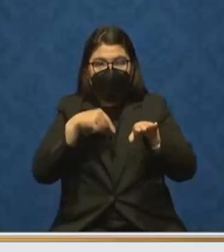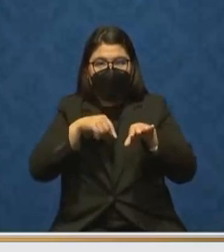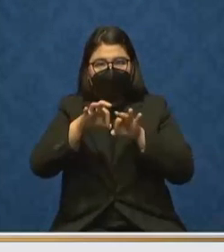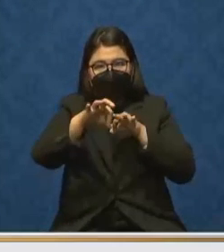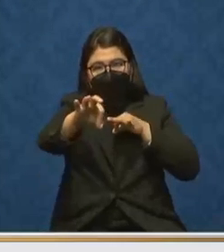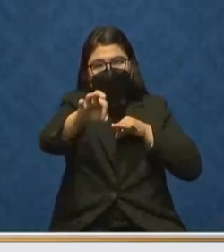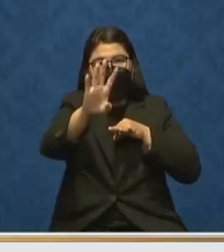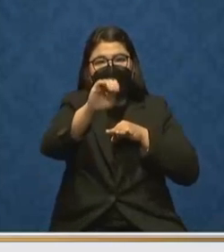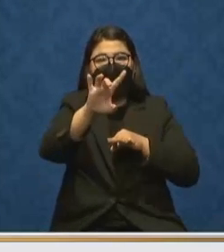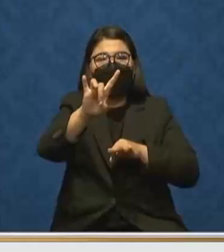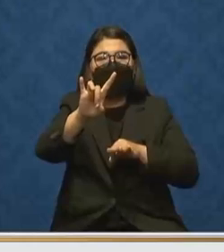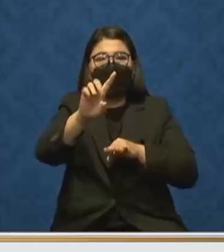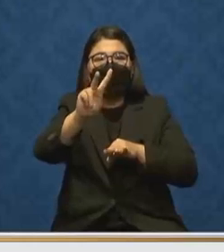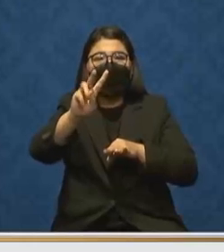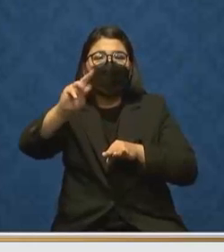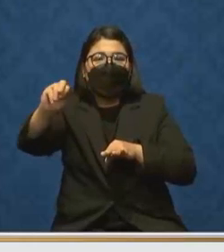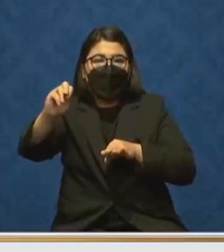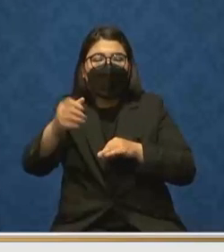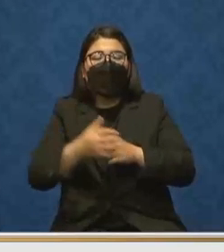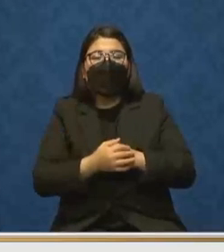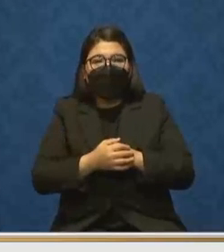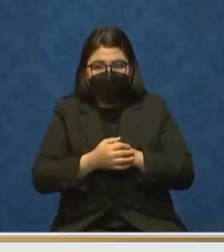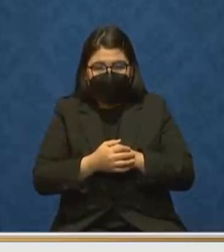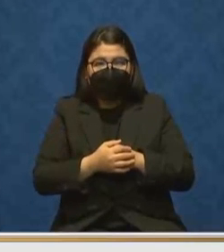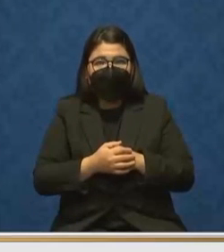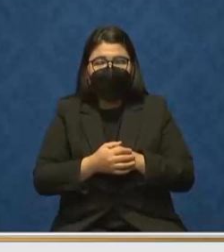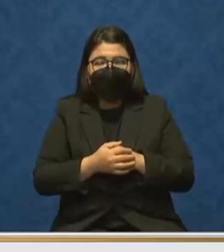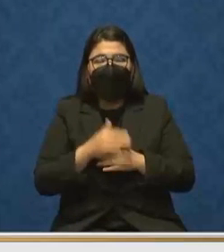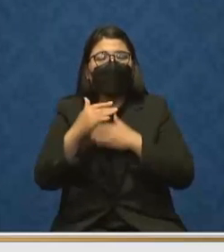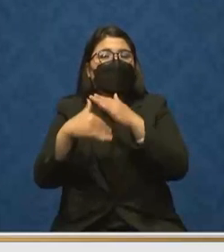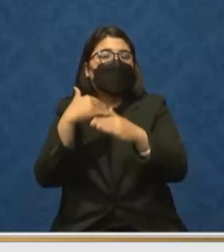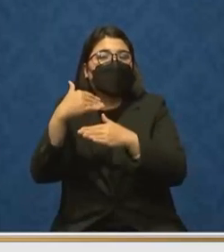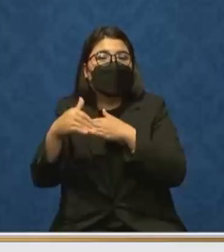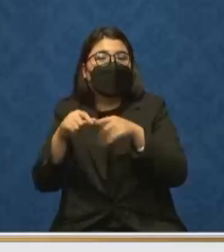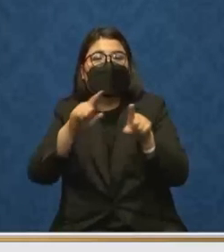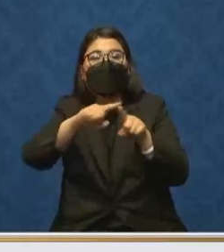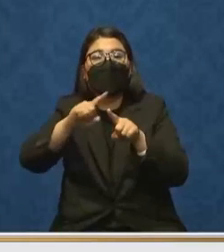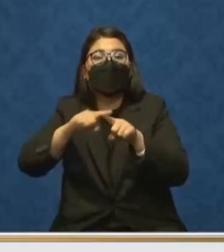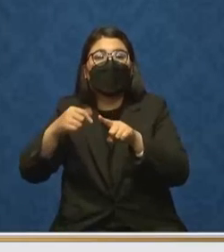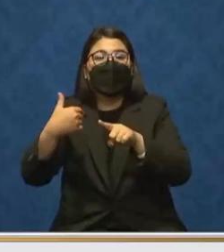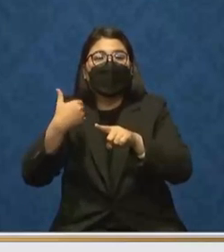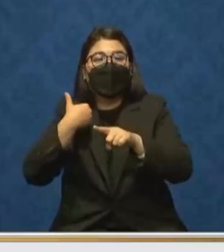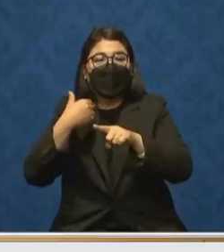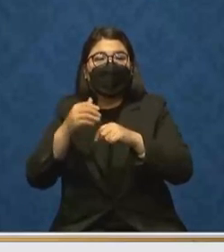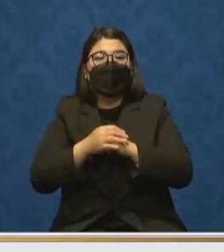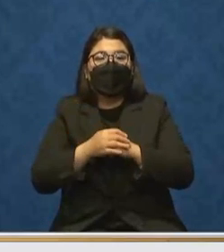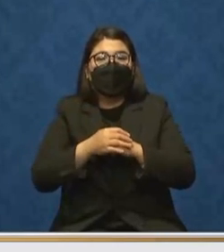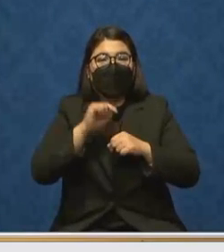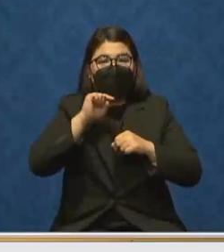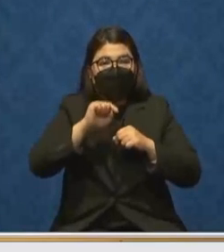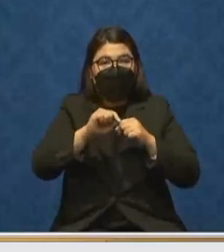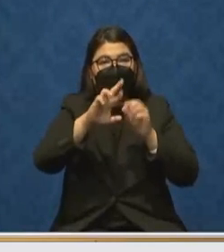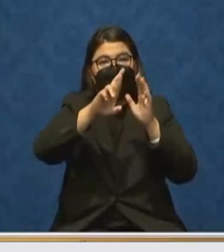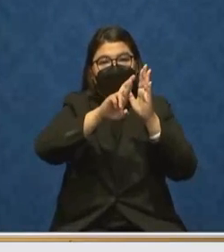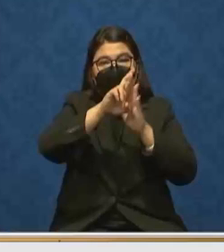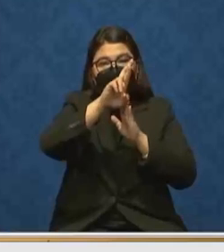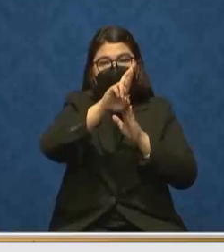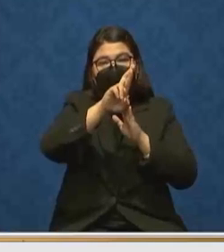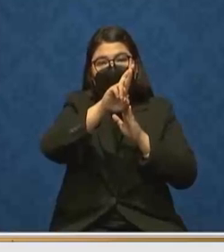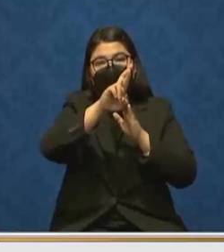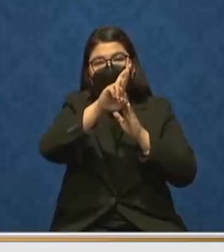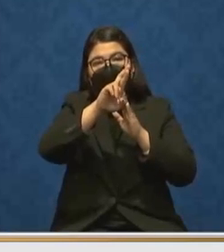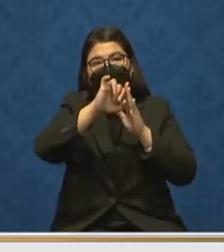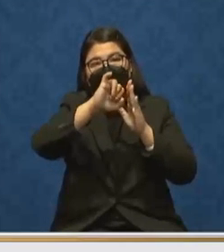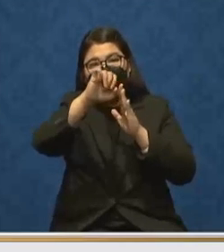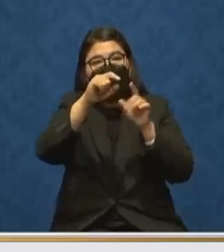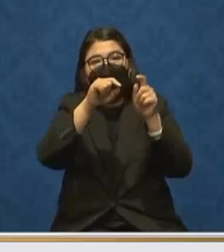เมตรทางรางพัฒนาโครงสร้างพื้นฐานเพื่อส่งเสริมการขนส่งทางรางสายเด่นชัยเชียงรายเชียงของสายบ้าน